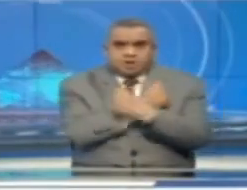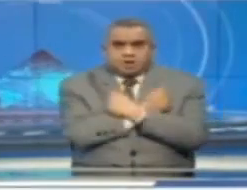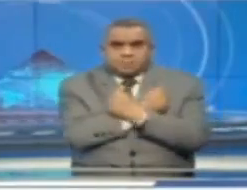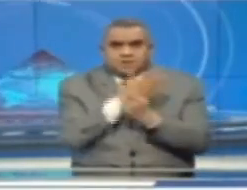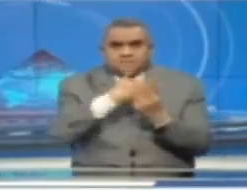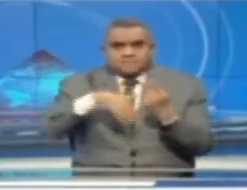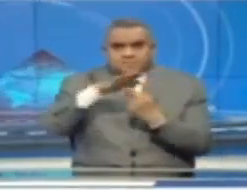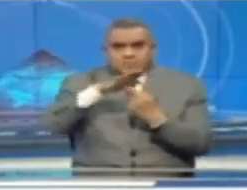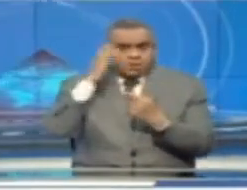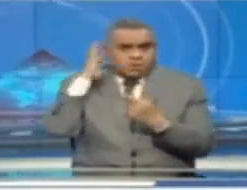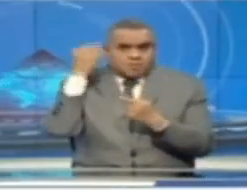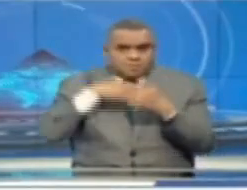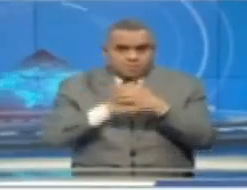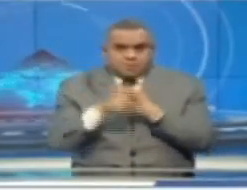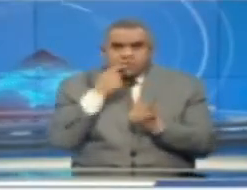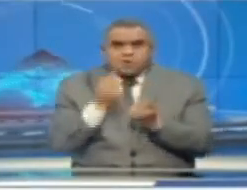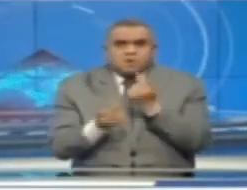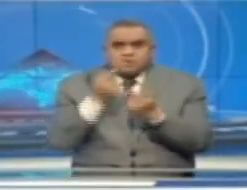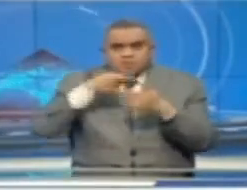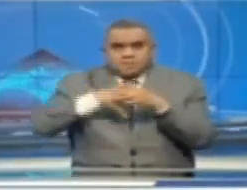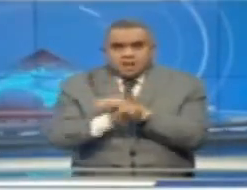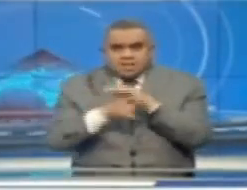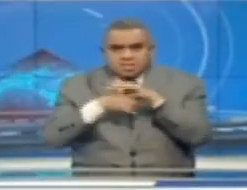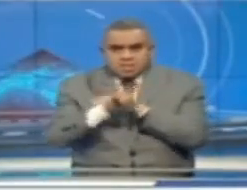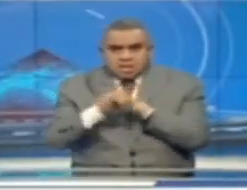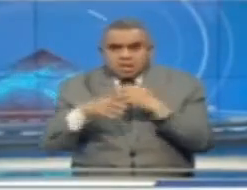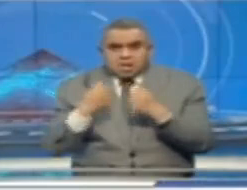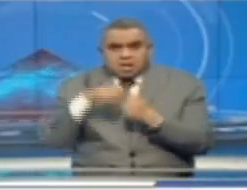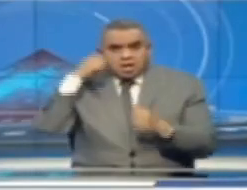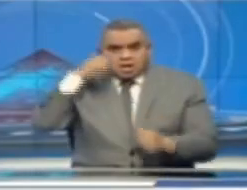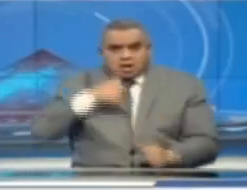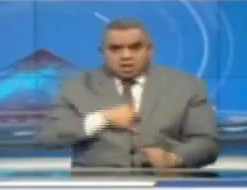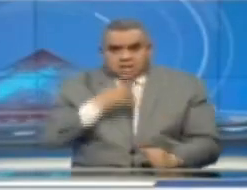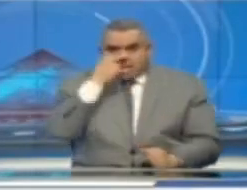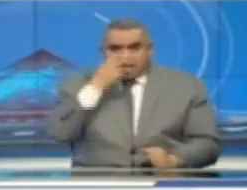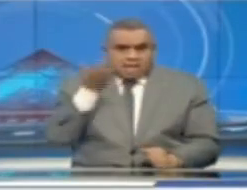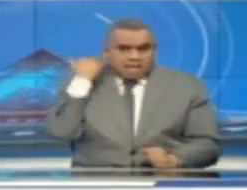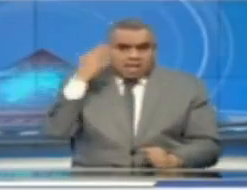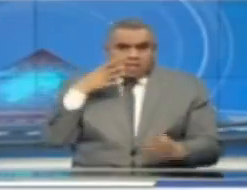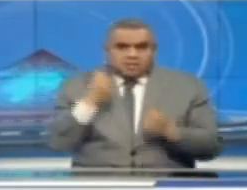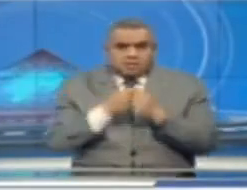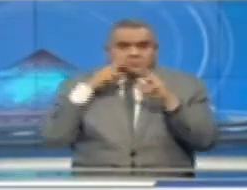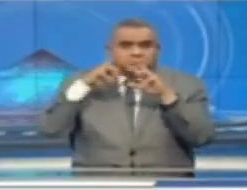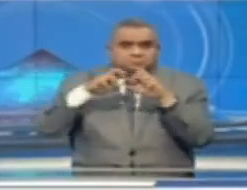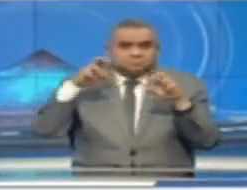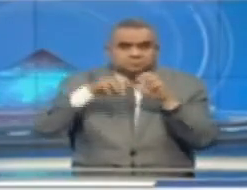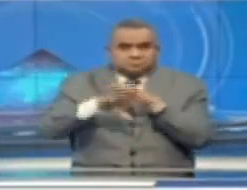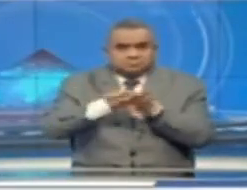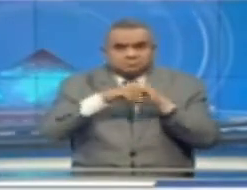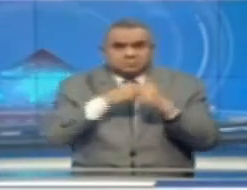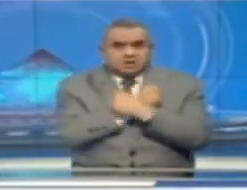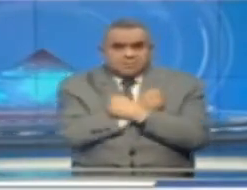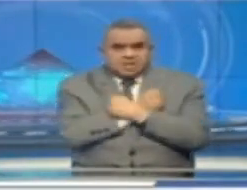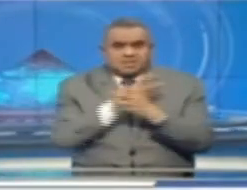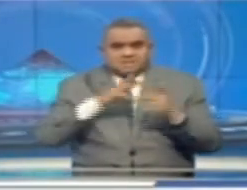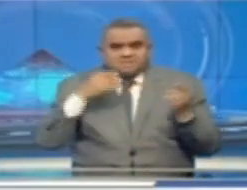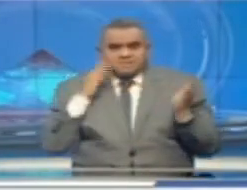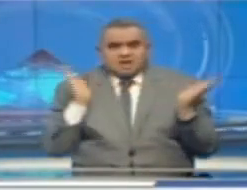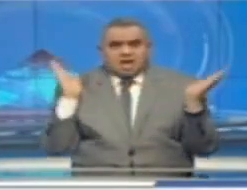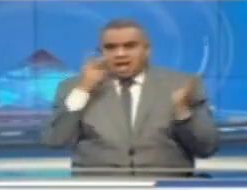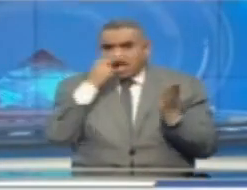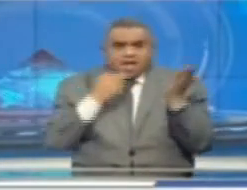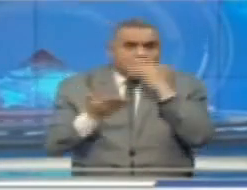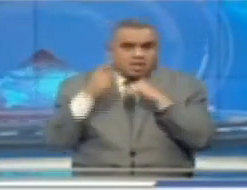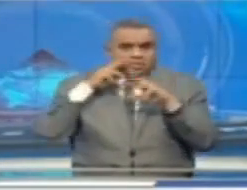القومي للحضارة المصرية بالفسطاط. تابع الرئيس اليمني الأسبق عرضا عن المتحف وإنشائه والقطع الأثرية الفريدة